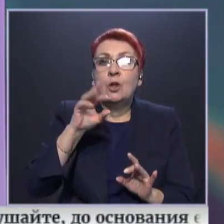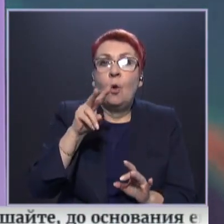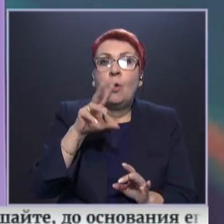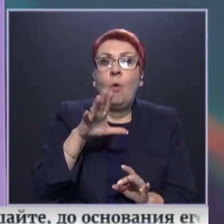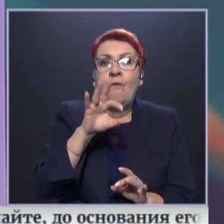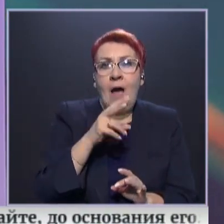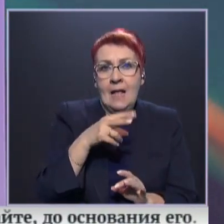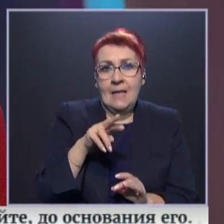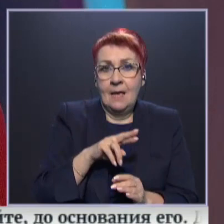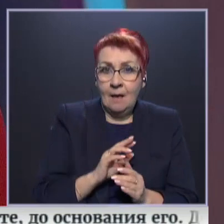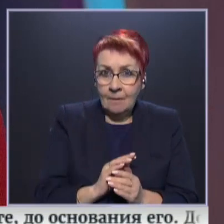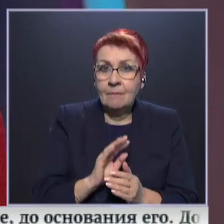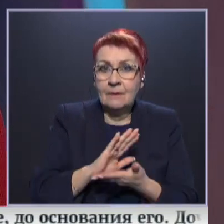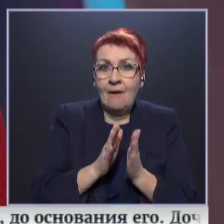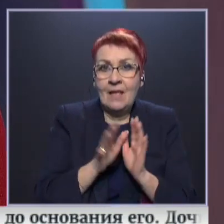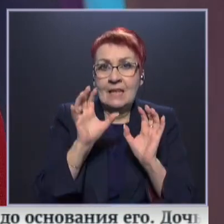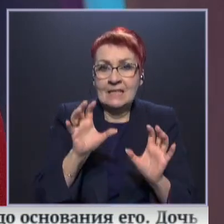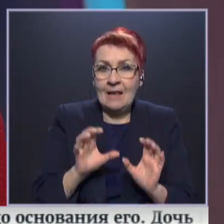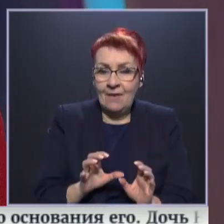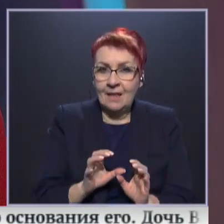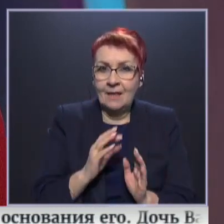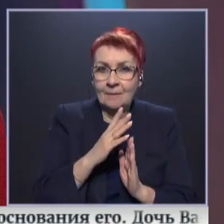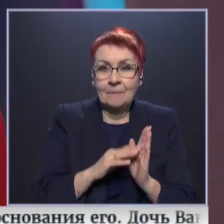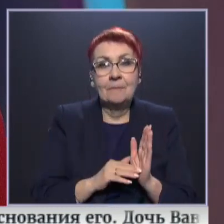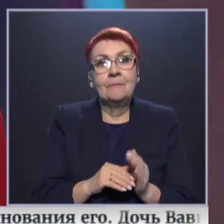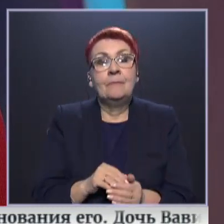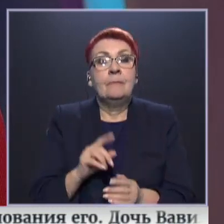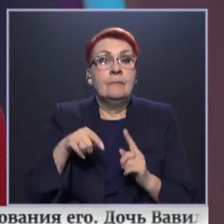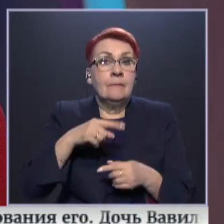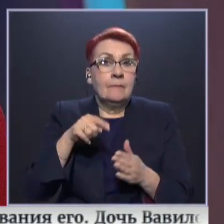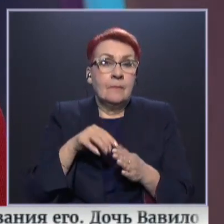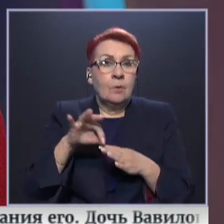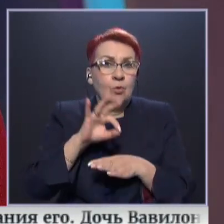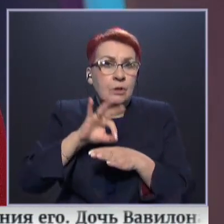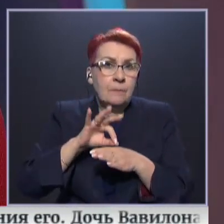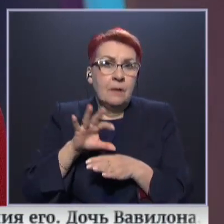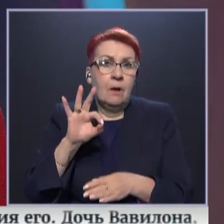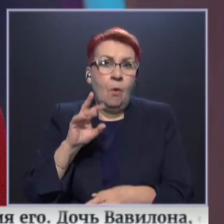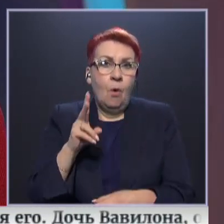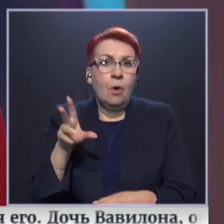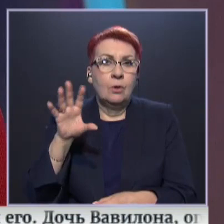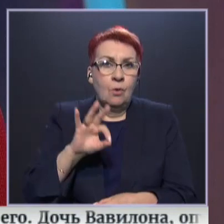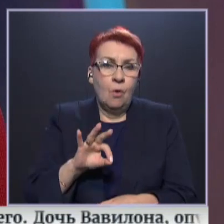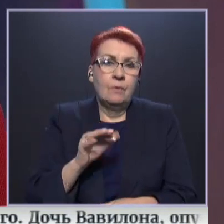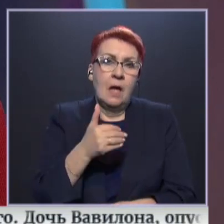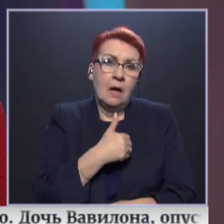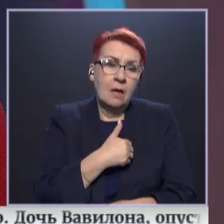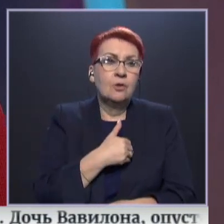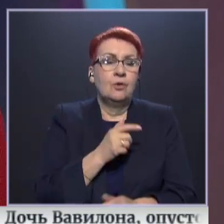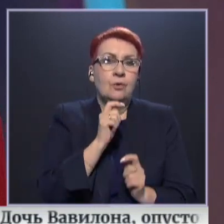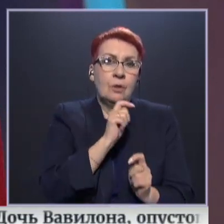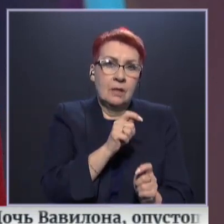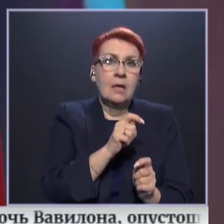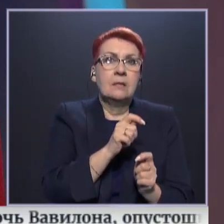заповеди. Угу. Батюшка, добрый вечер. У меня муж заболел онкологией. Я хочу дать обет во имя его исцеления. Как